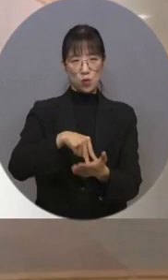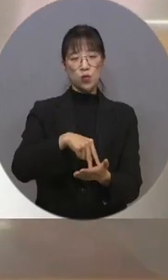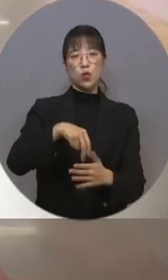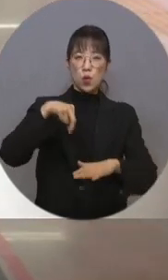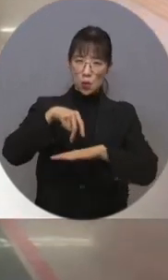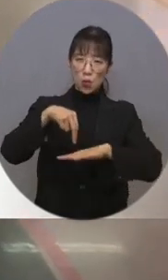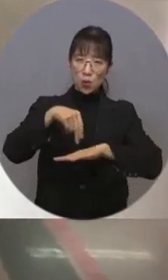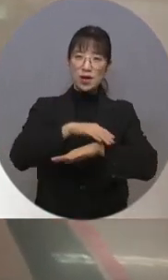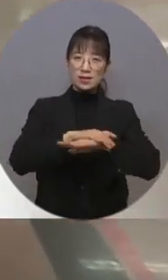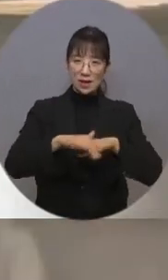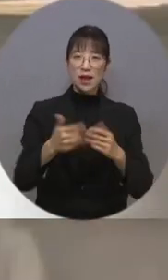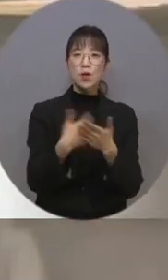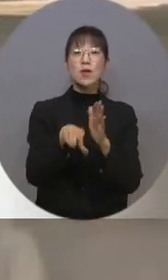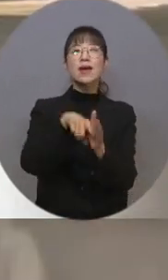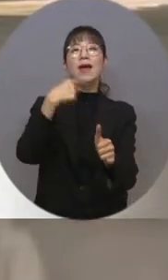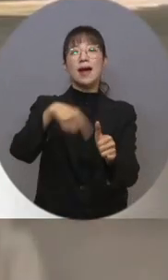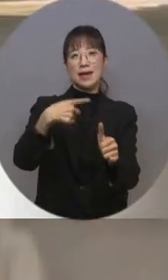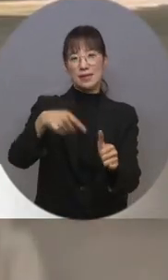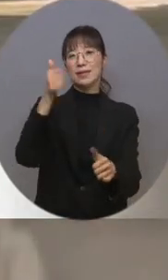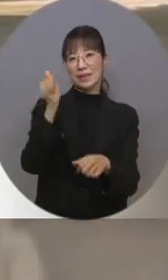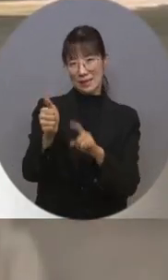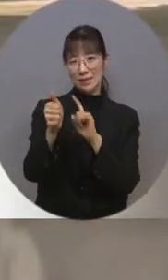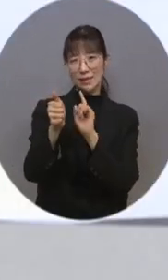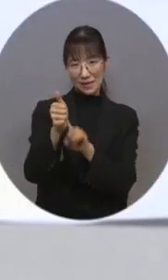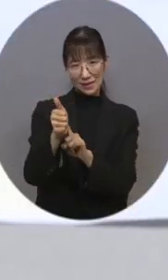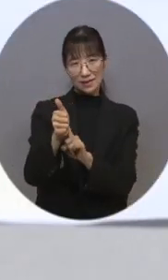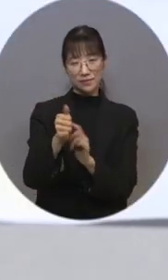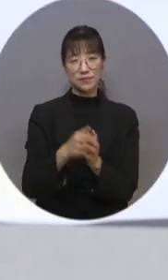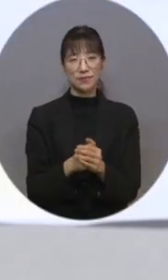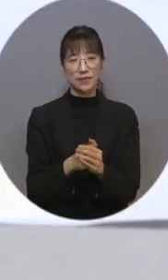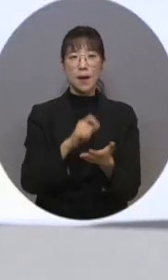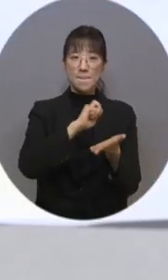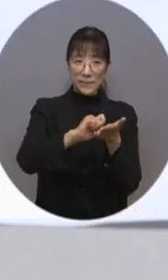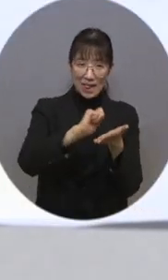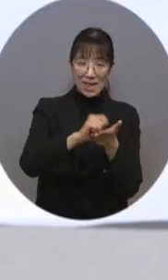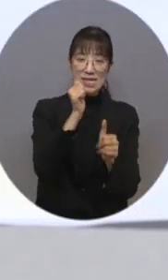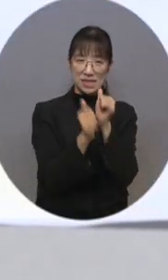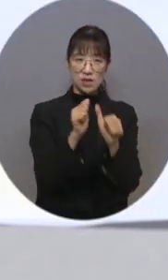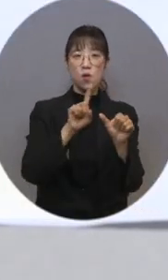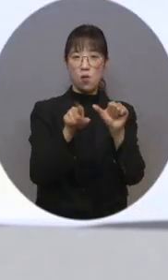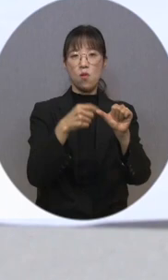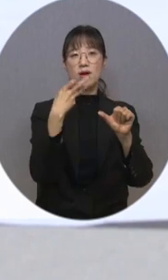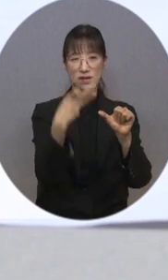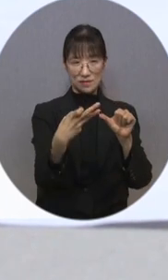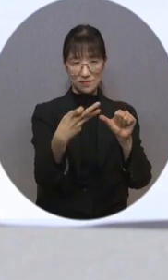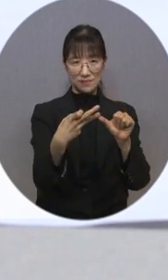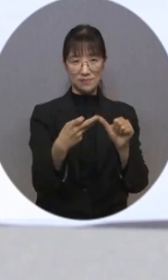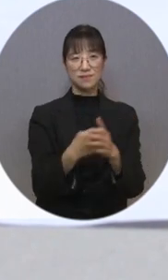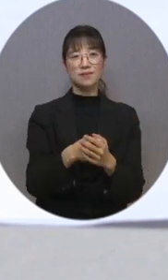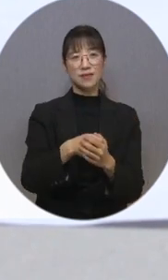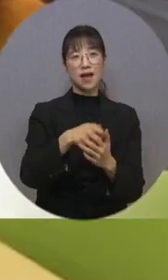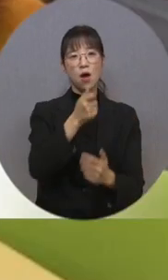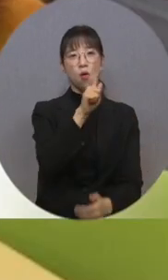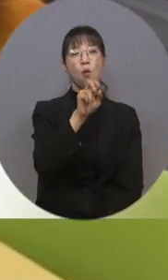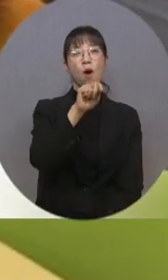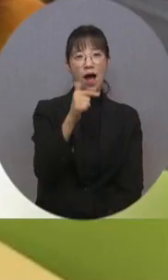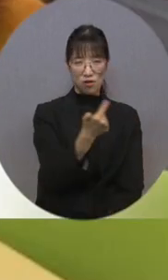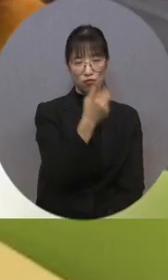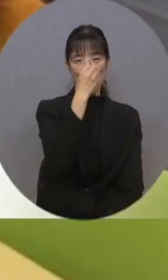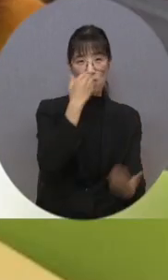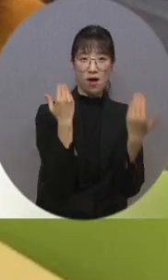수 있도록 지도하는 업무를 수행하는 보행지도사는 필기는 오는 5월 13일